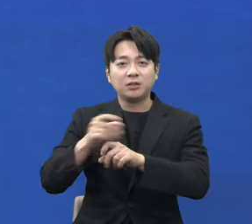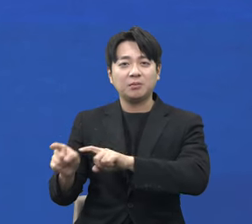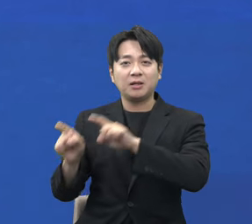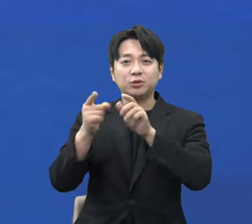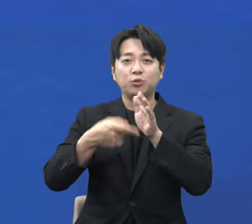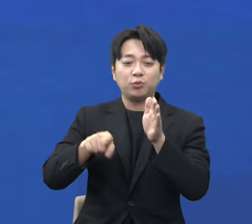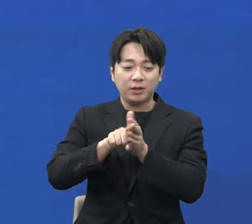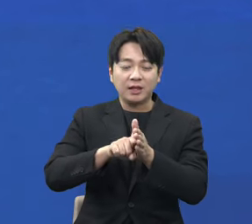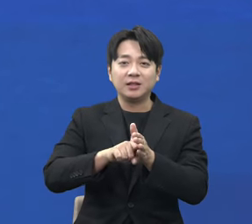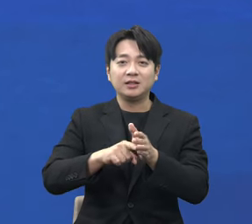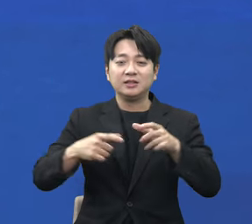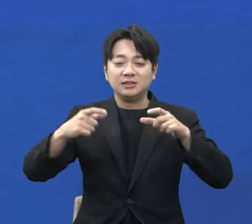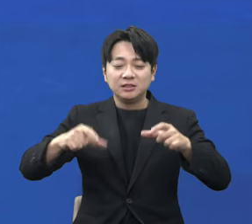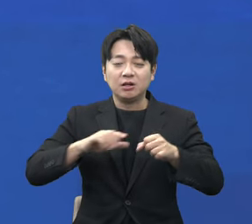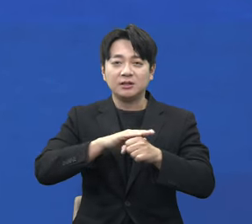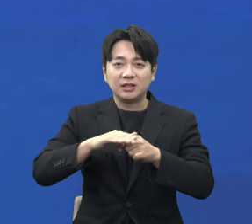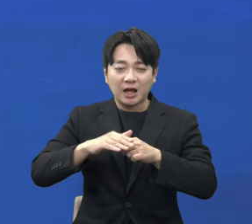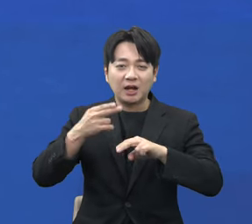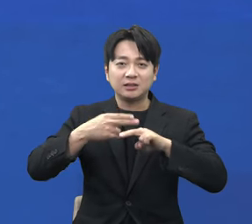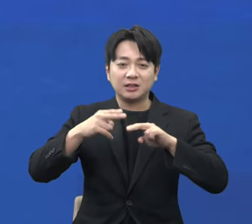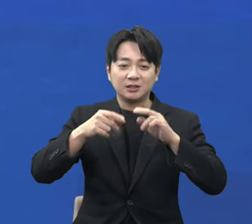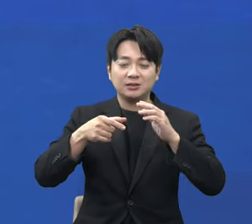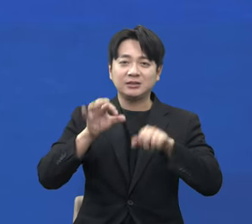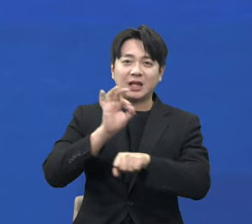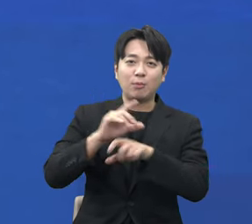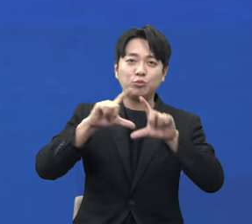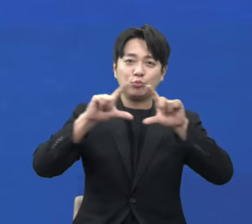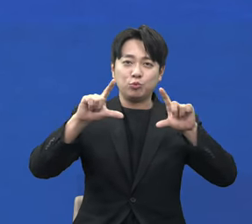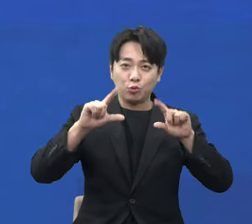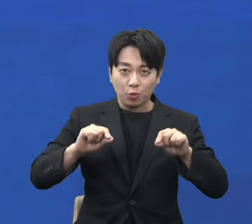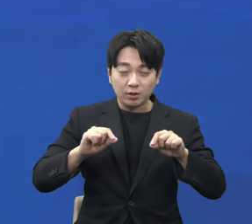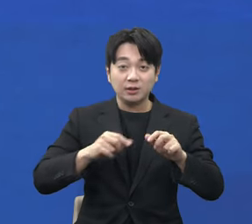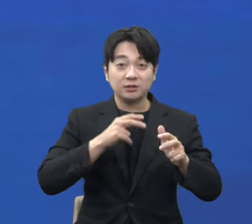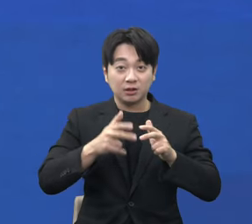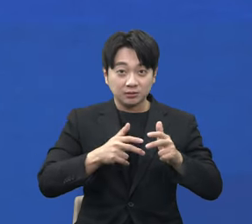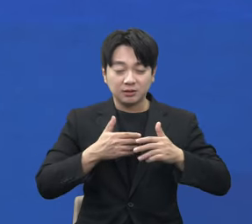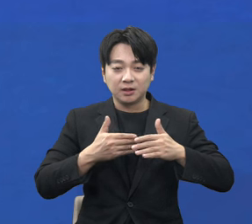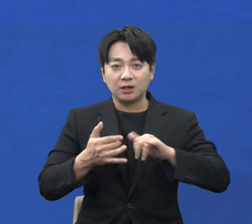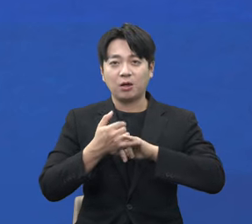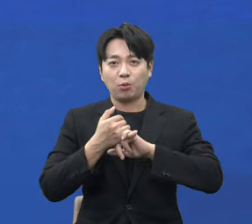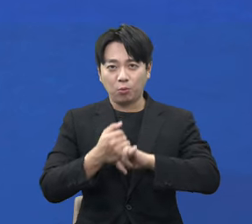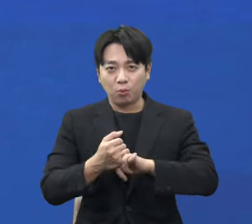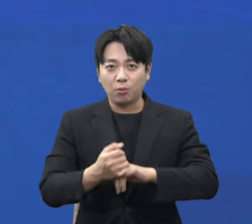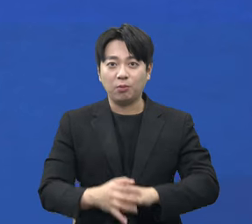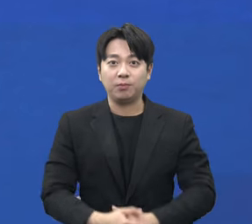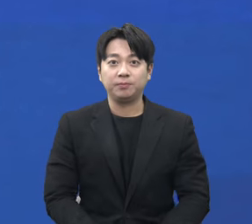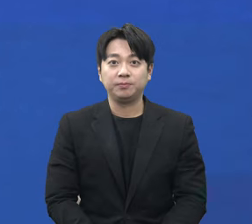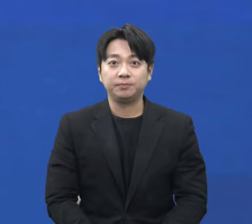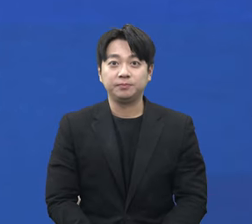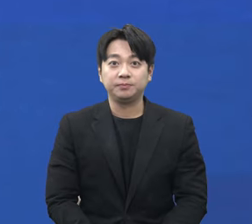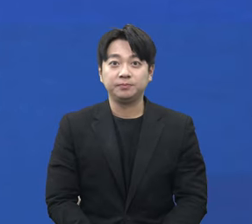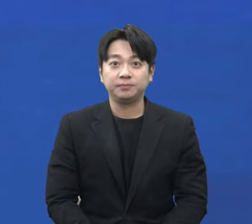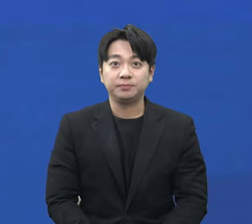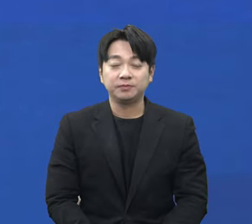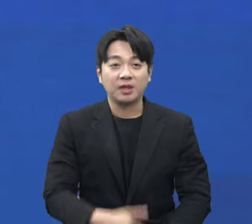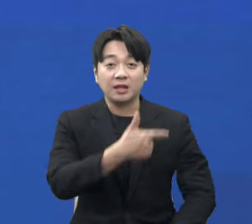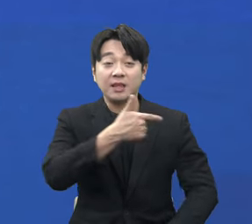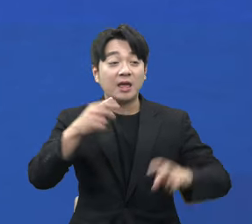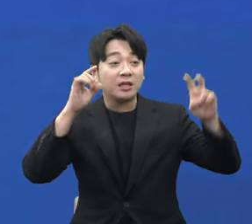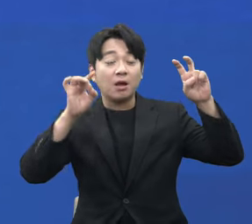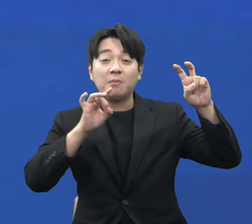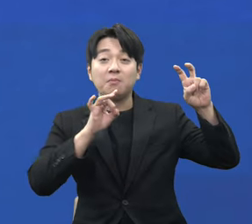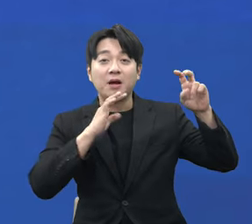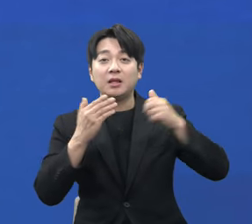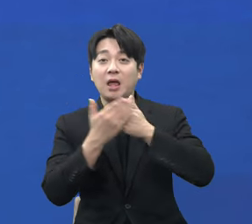임대료 감면 제도를 도입하겠습니다. 의무휴업 무력화와 같은 대기업만을 위한 규제